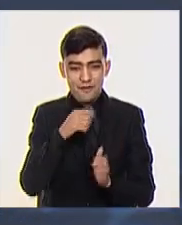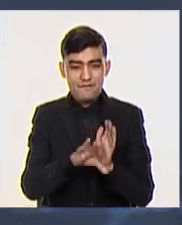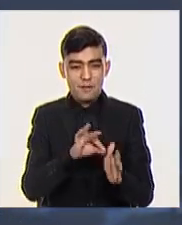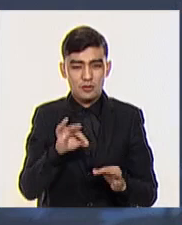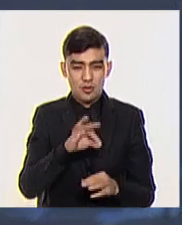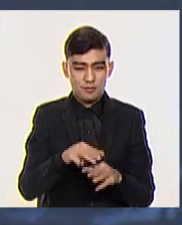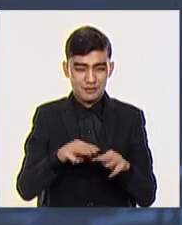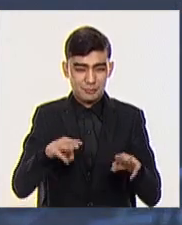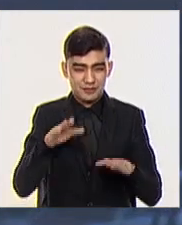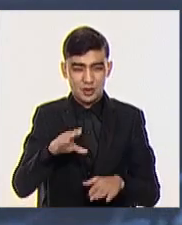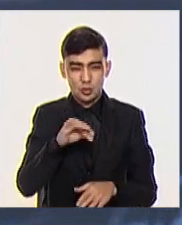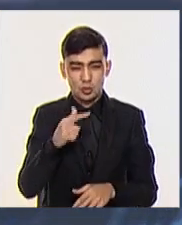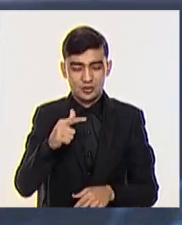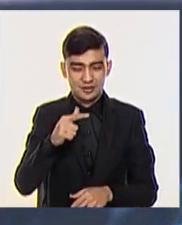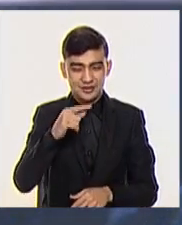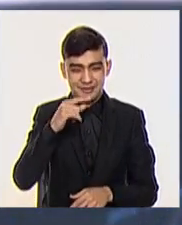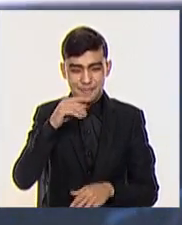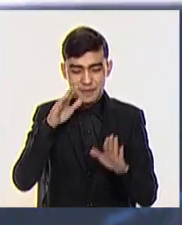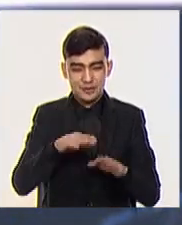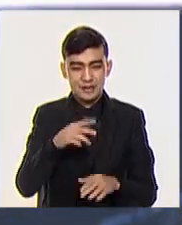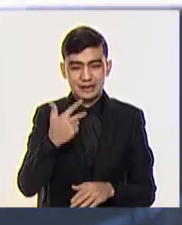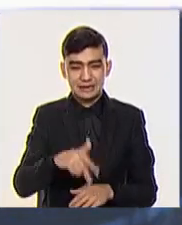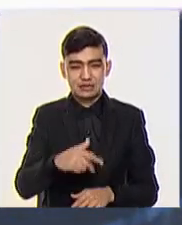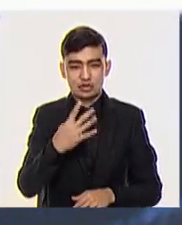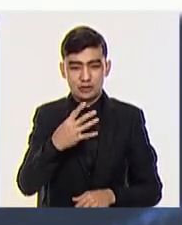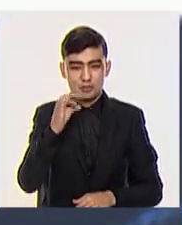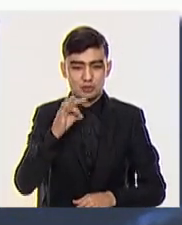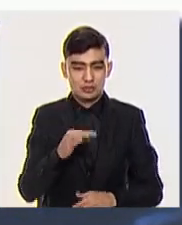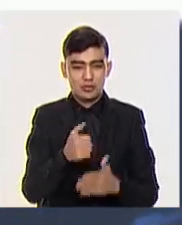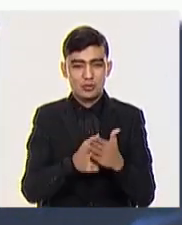в южной столице проголосовали всего 34 процента